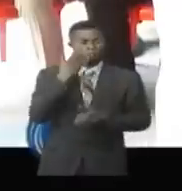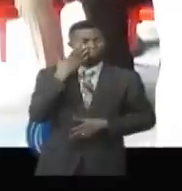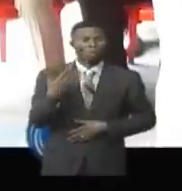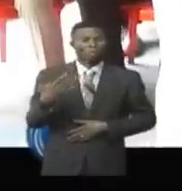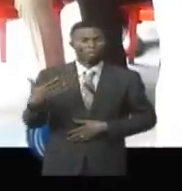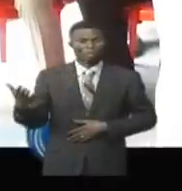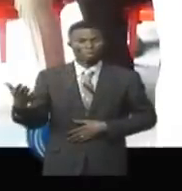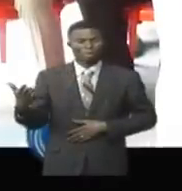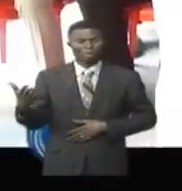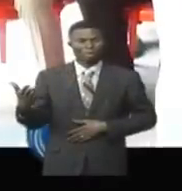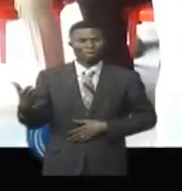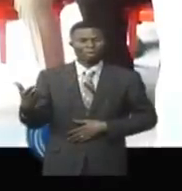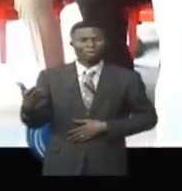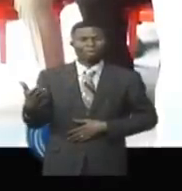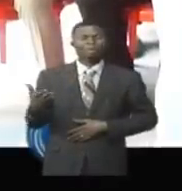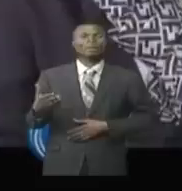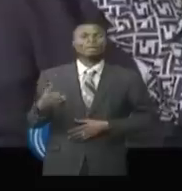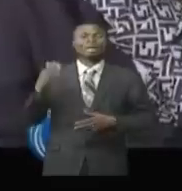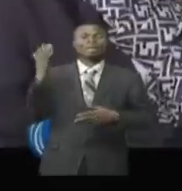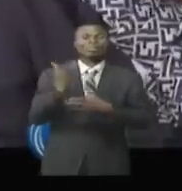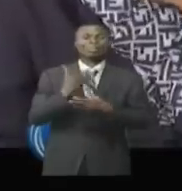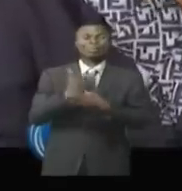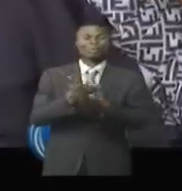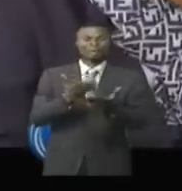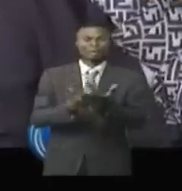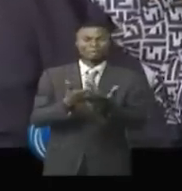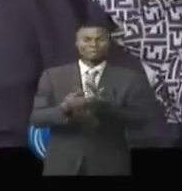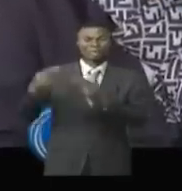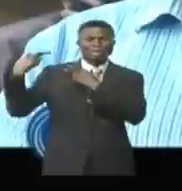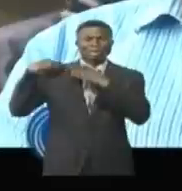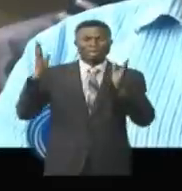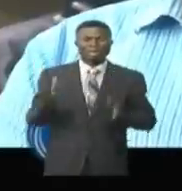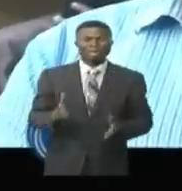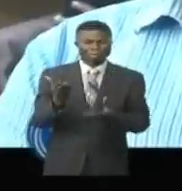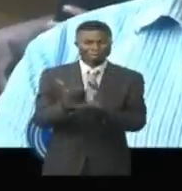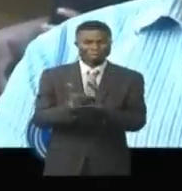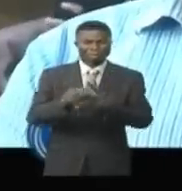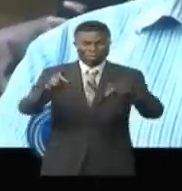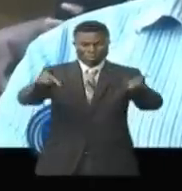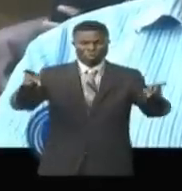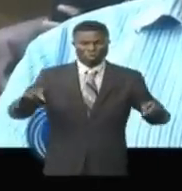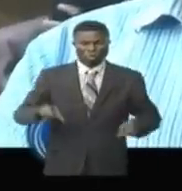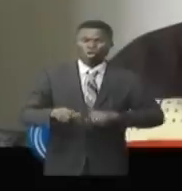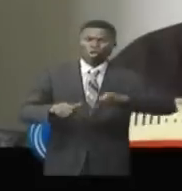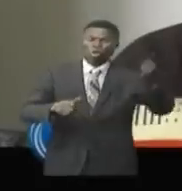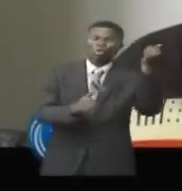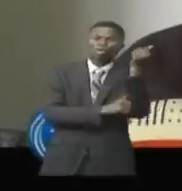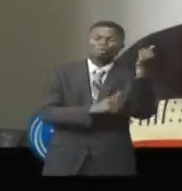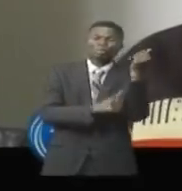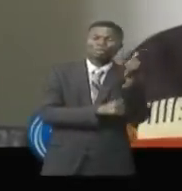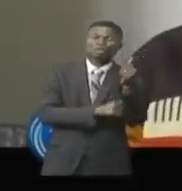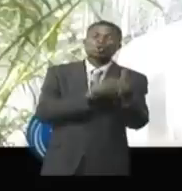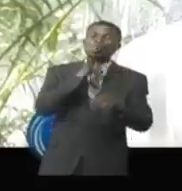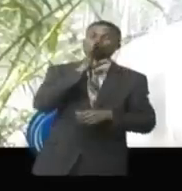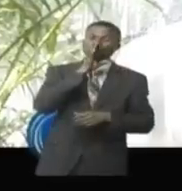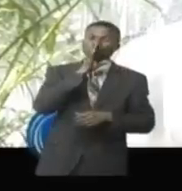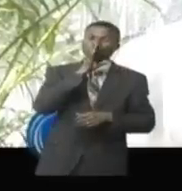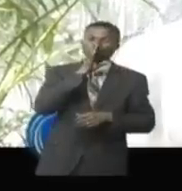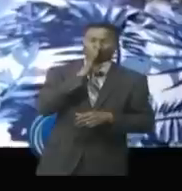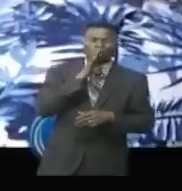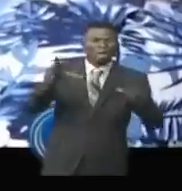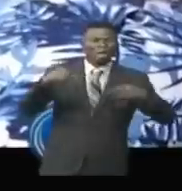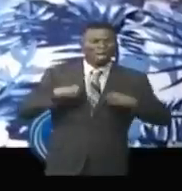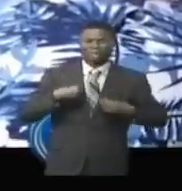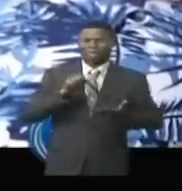qui a mis au centre un acquéreur de bonne foi d'une propriété foncière par des prétendus propriétaires qui contestent la légalité de la